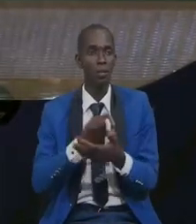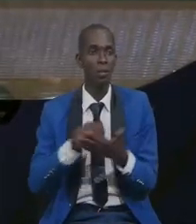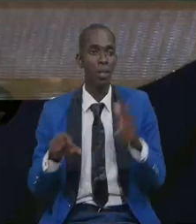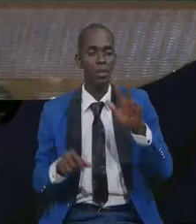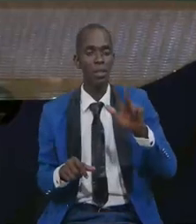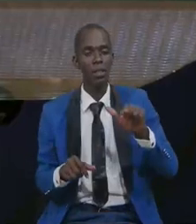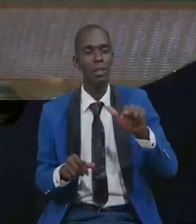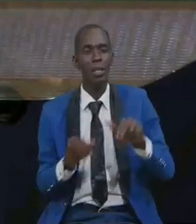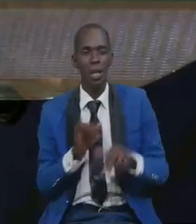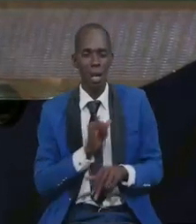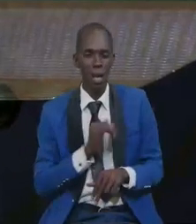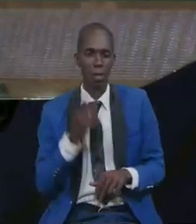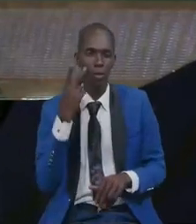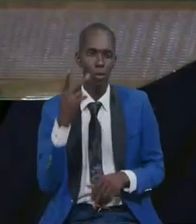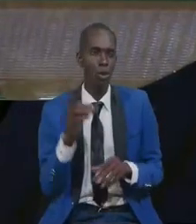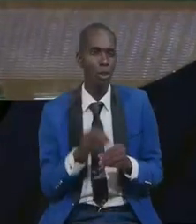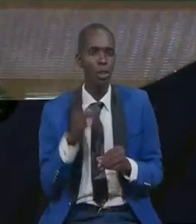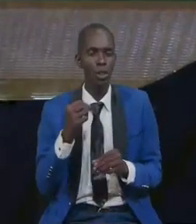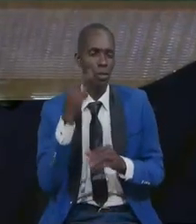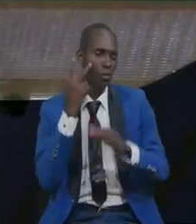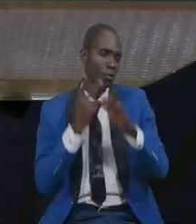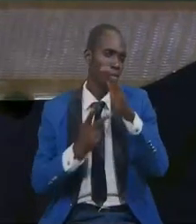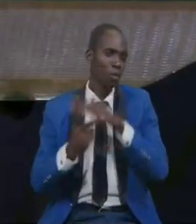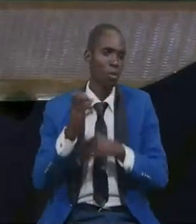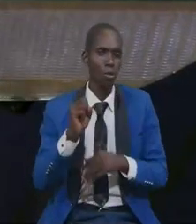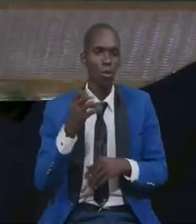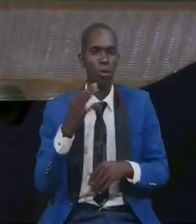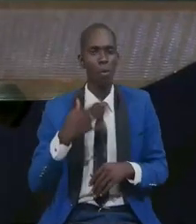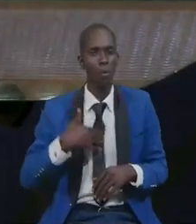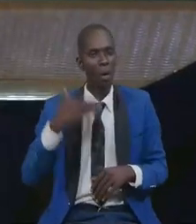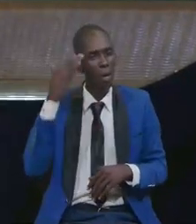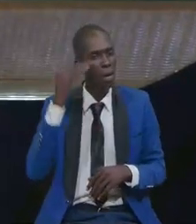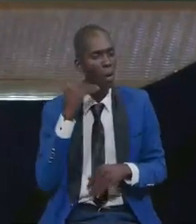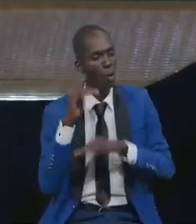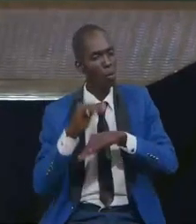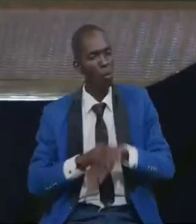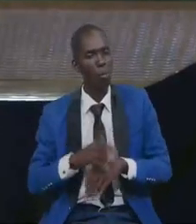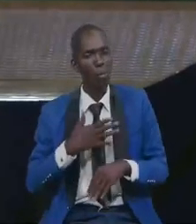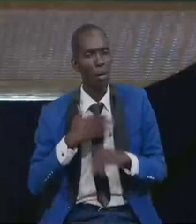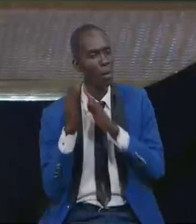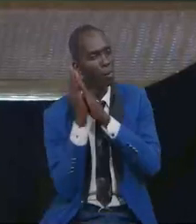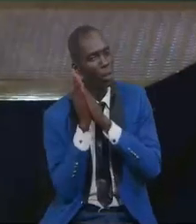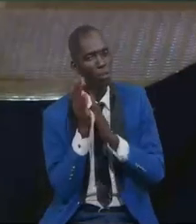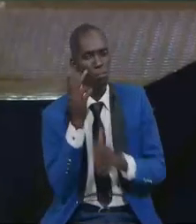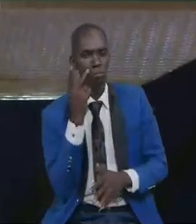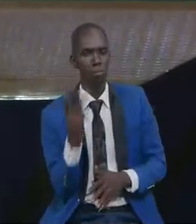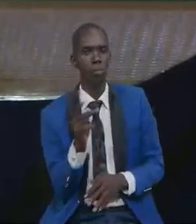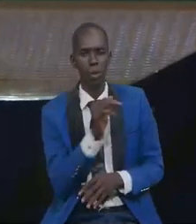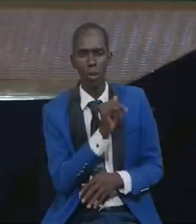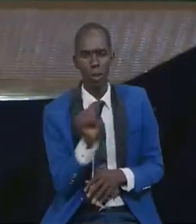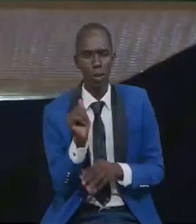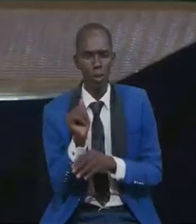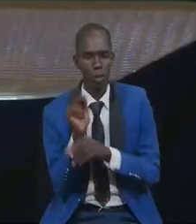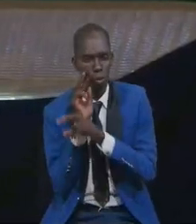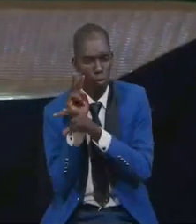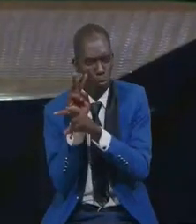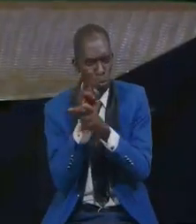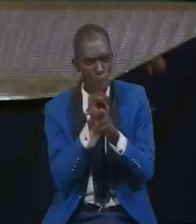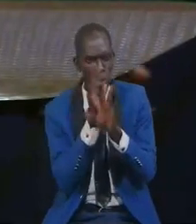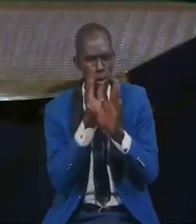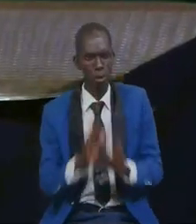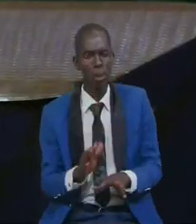esprit que j'avais sur ma couche, je regardais. Et voici, un de ceux qui veillent